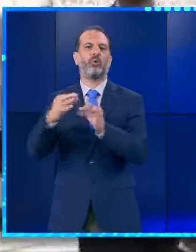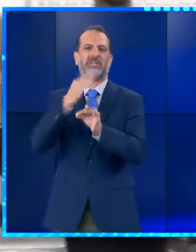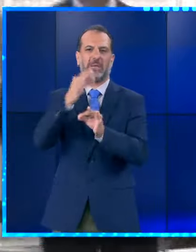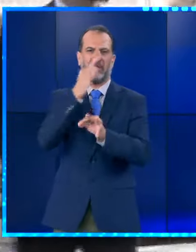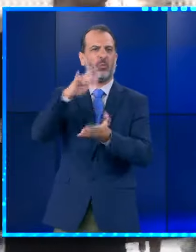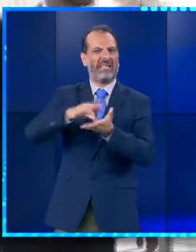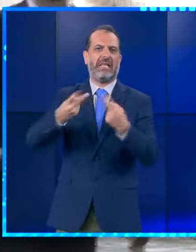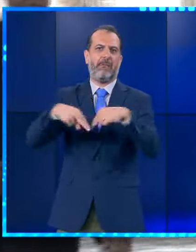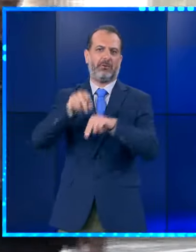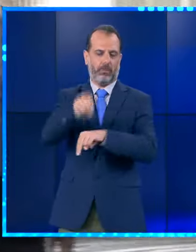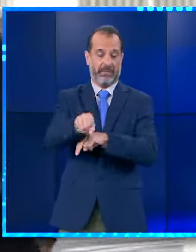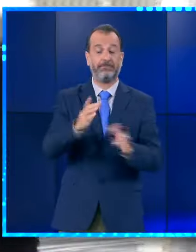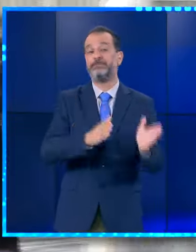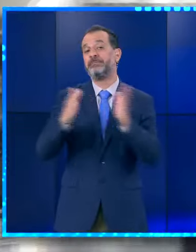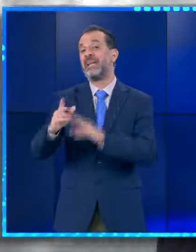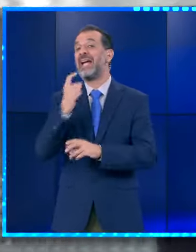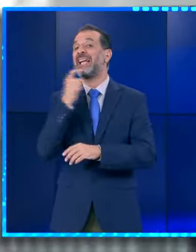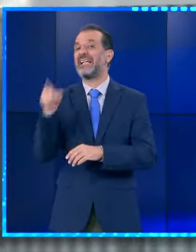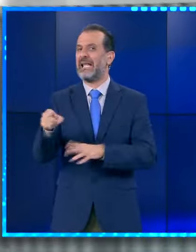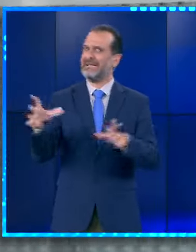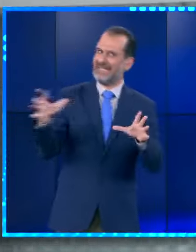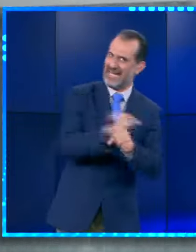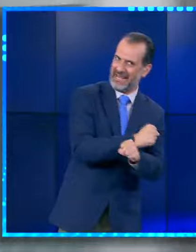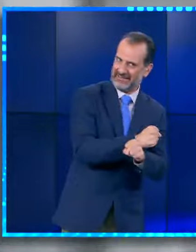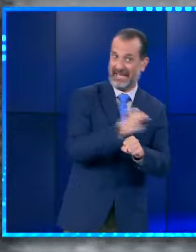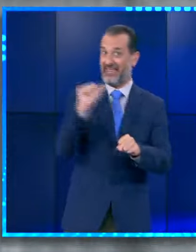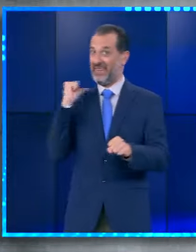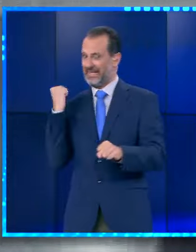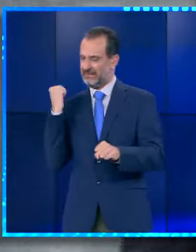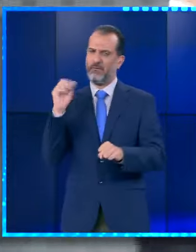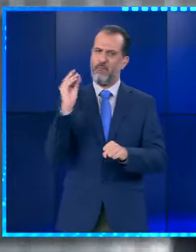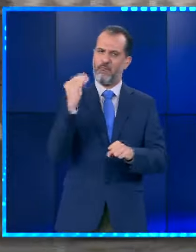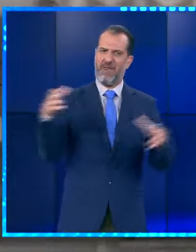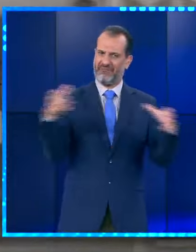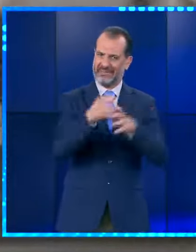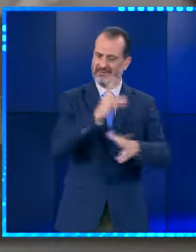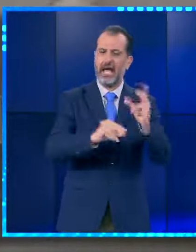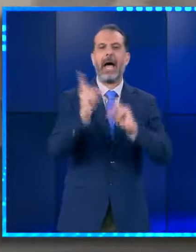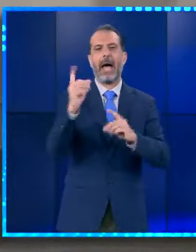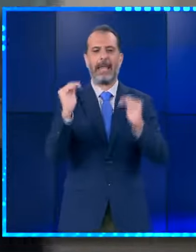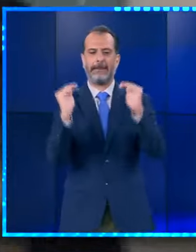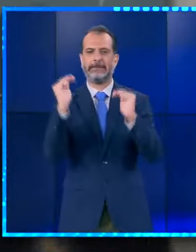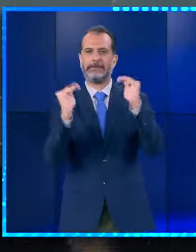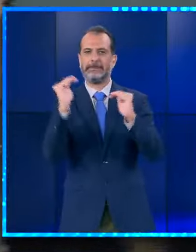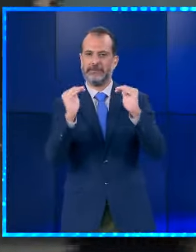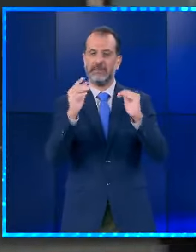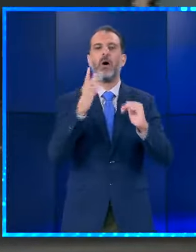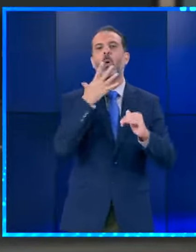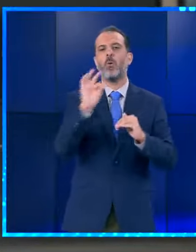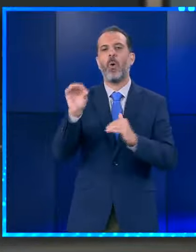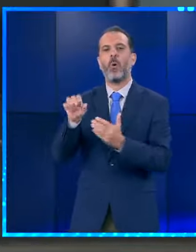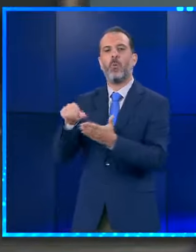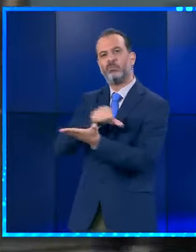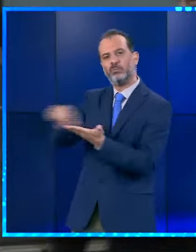πάντως βγήκε τραυματισμένος, πετυχαίνοντας μια πύριο νίκη στη χθεσινή συνεδρίαση της κοινοβουλευτικής ομάδας του ΣΥΡΙΖΑ, καθώς καροτόμησε